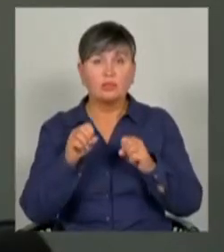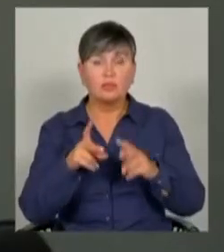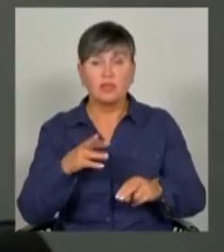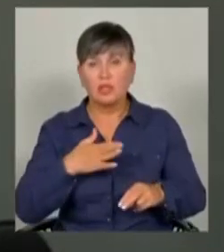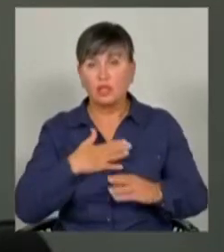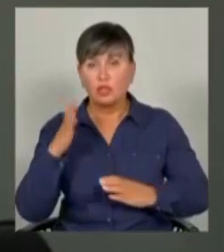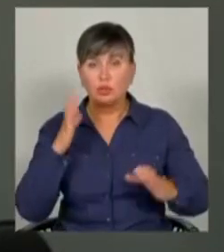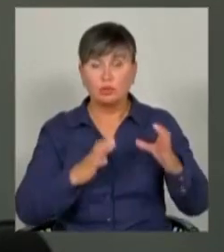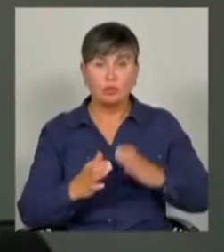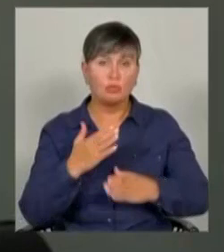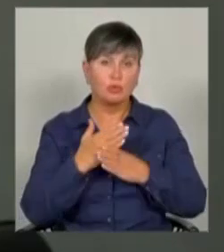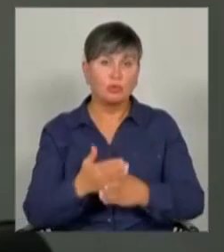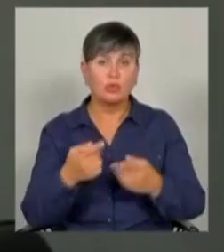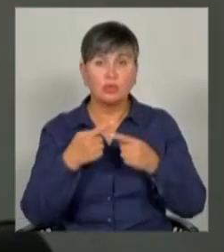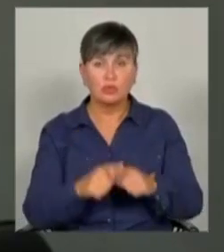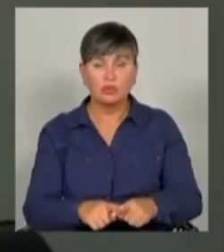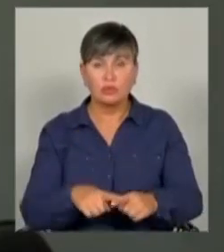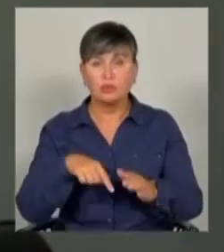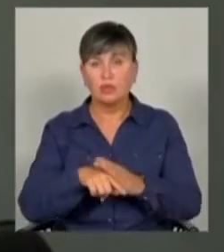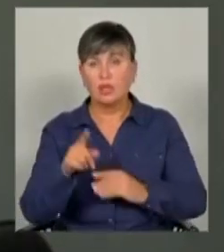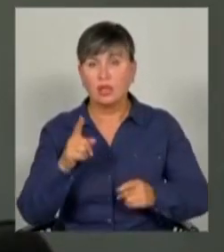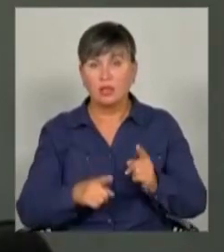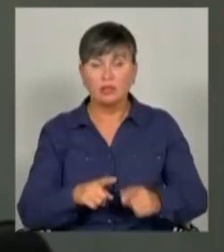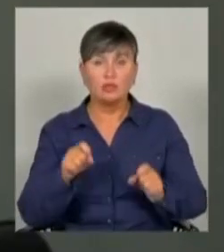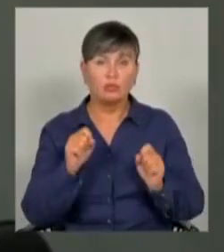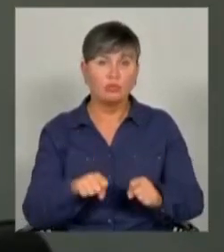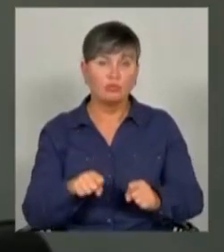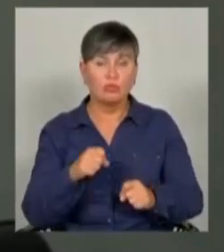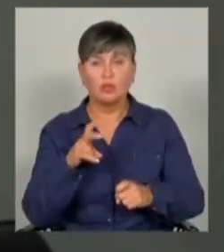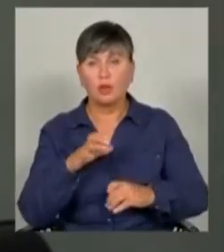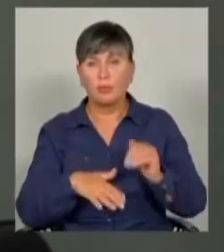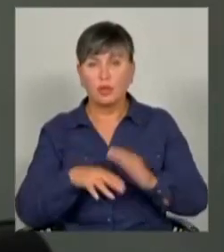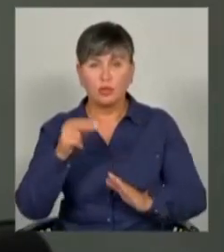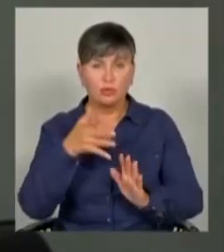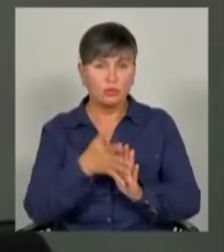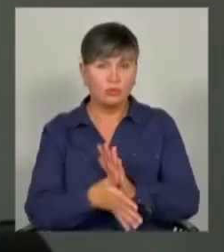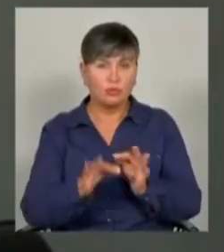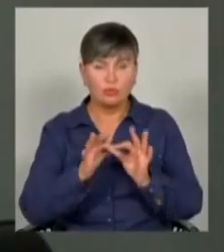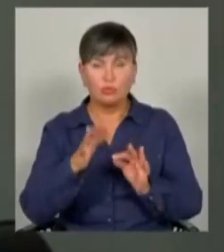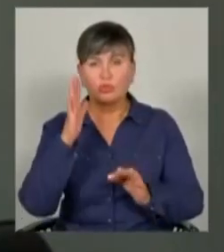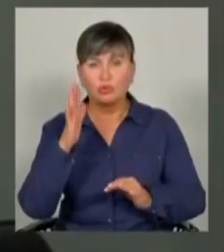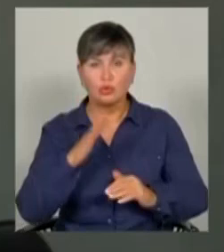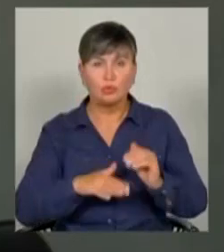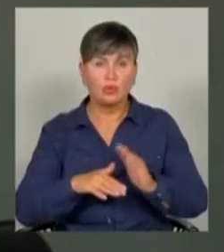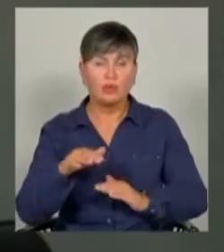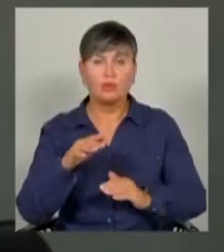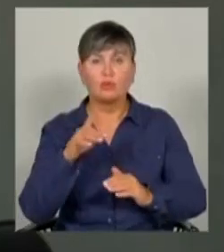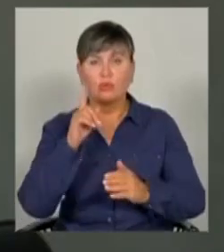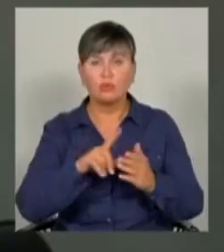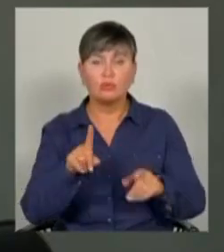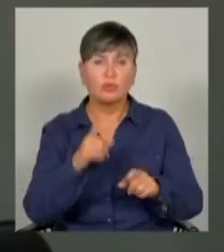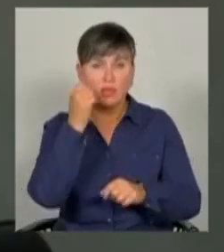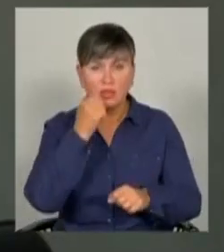наших студентов. При помощи технологий виртуальной реальности они смогут на практике изучить тонкости будущей профессии. Уверен, что благодаря